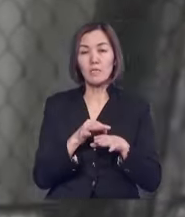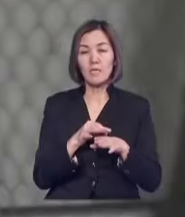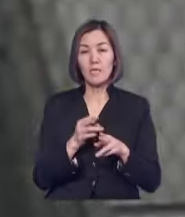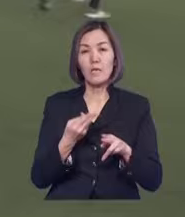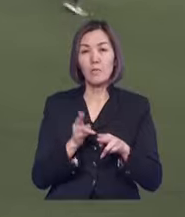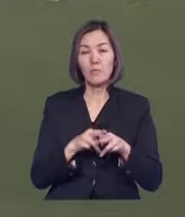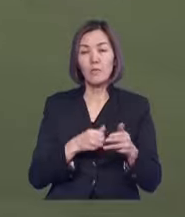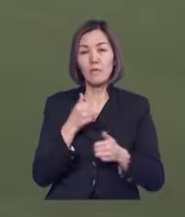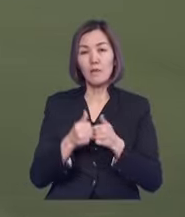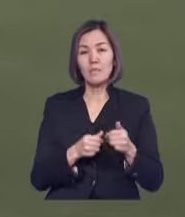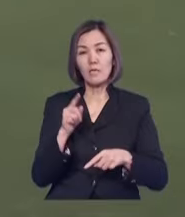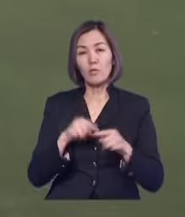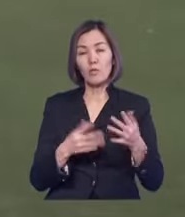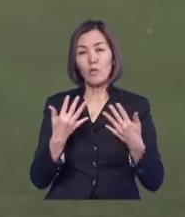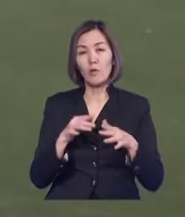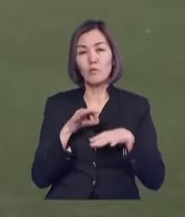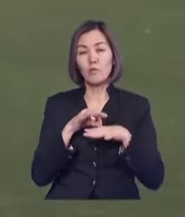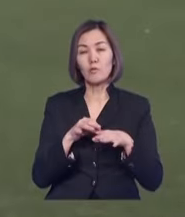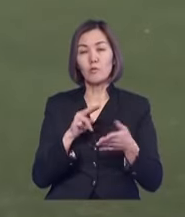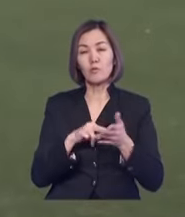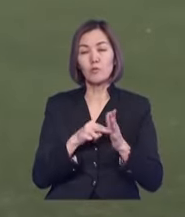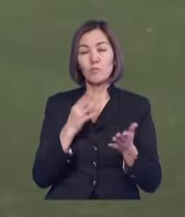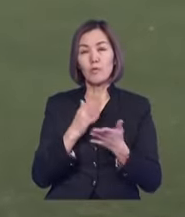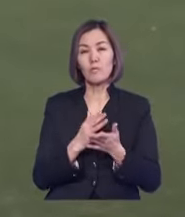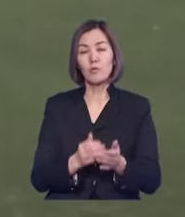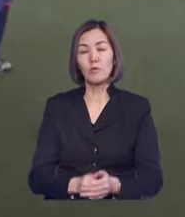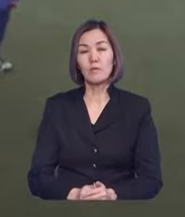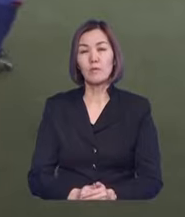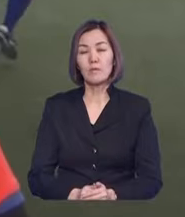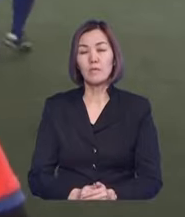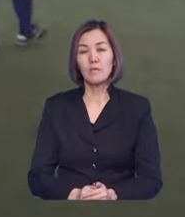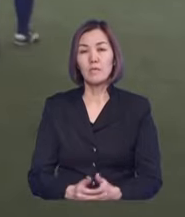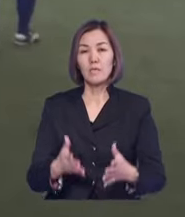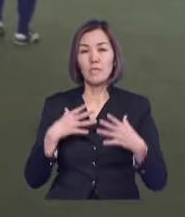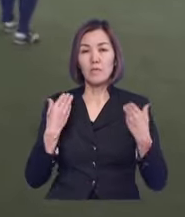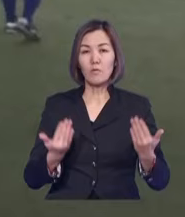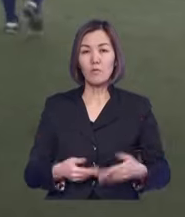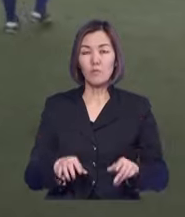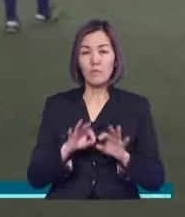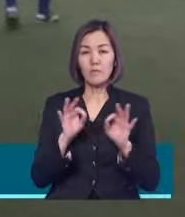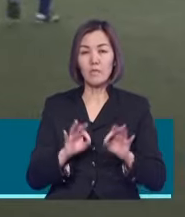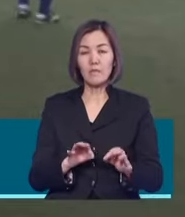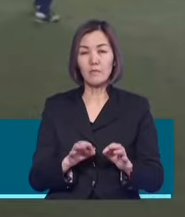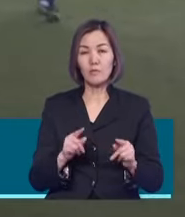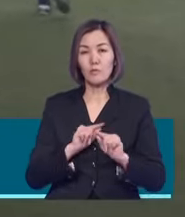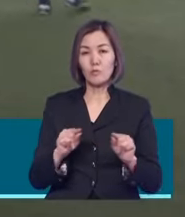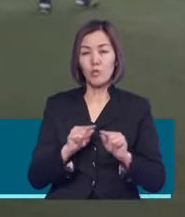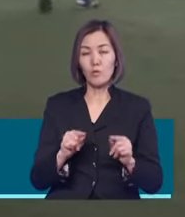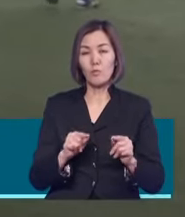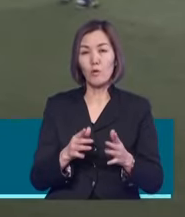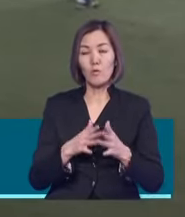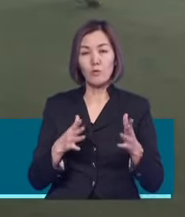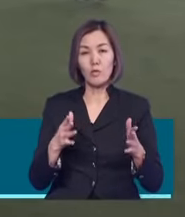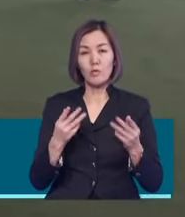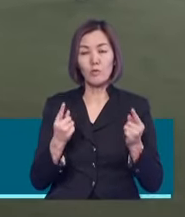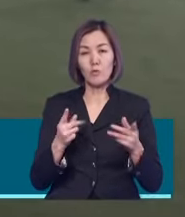мұндай бәсекені туған ауылдарында ұйымдастыруды жоспарлап отыр. Салауатты өмір салтын ұстануға үлкен үлес қосып жатырмыз деп ойлаймыз. Енді